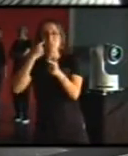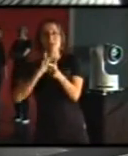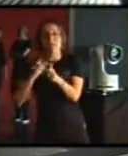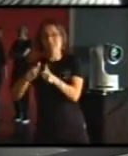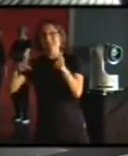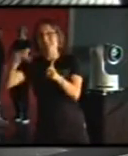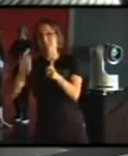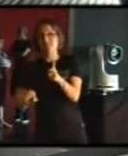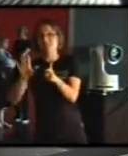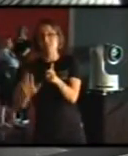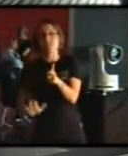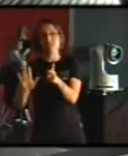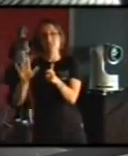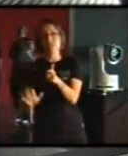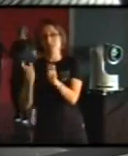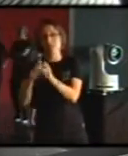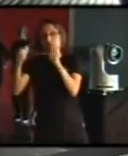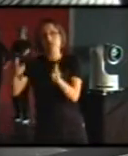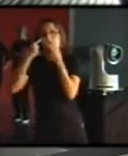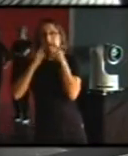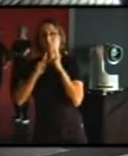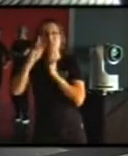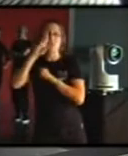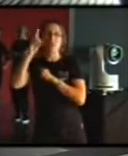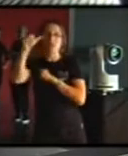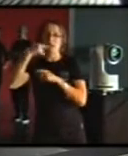était entouré de territoires de l'Est de la RDA.